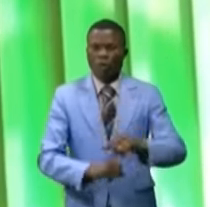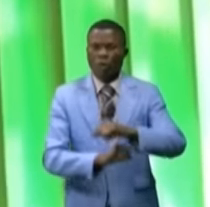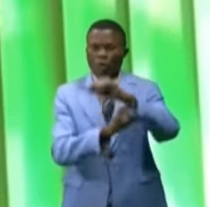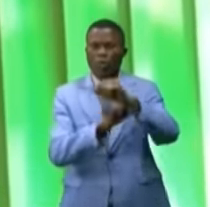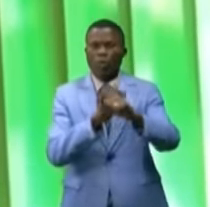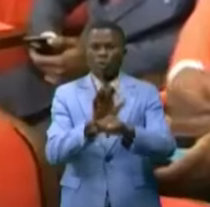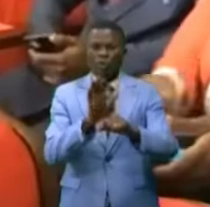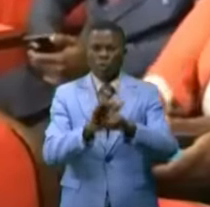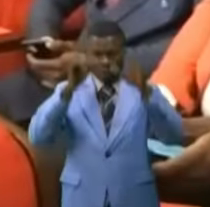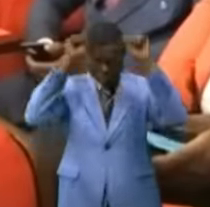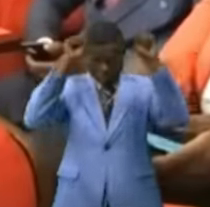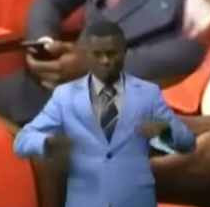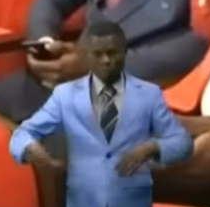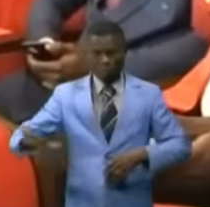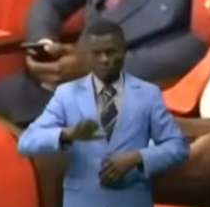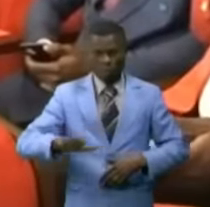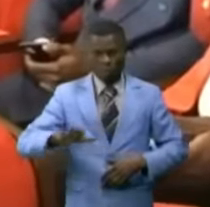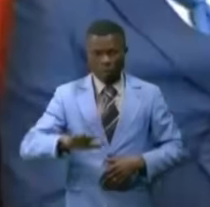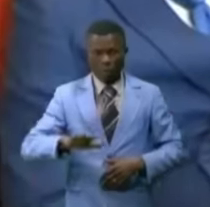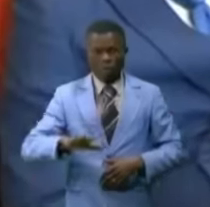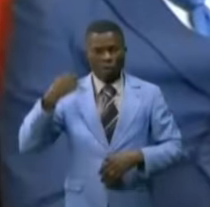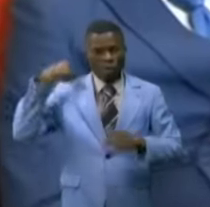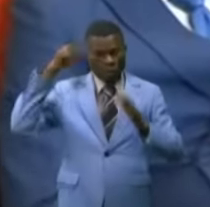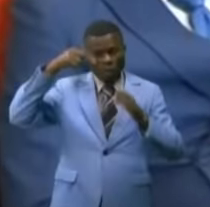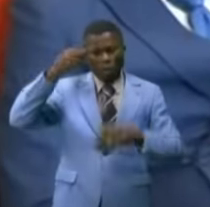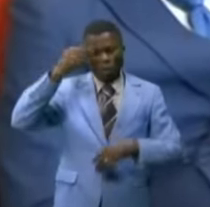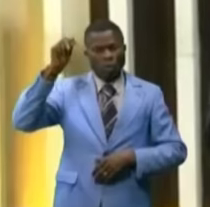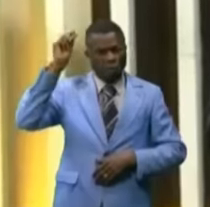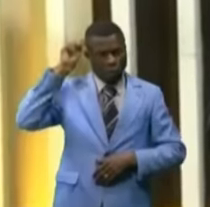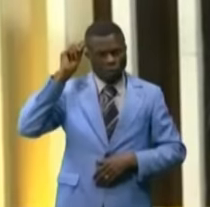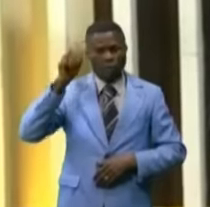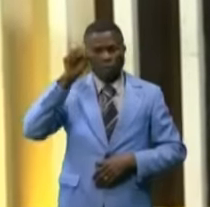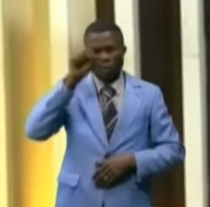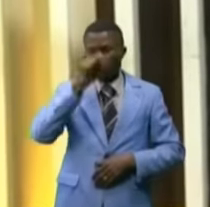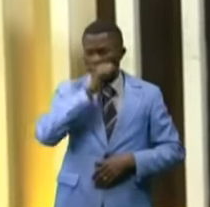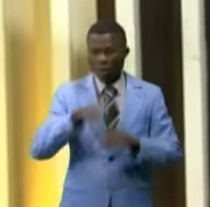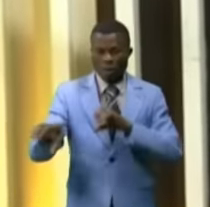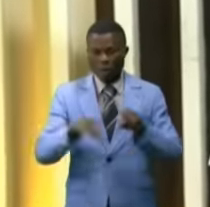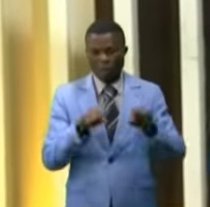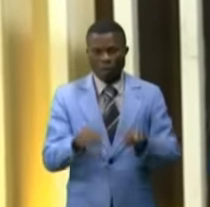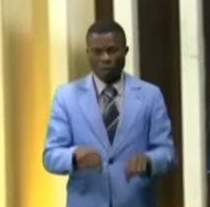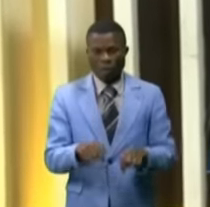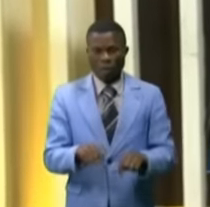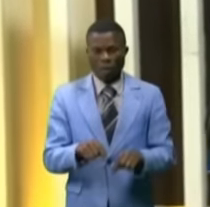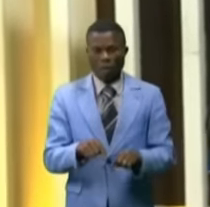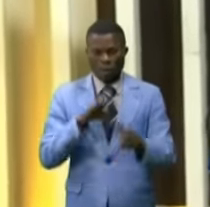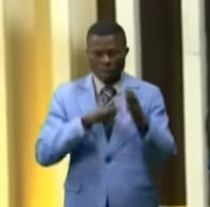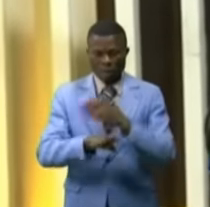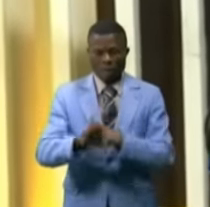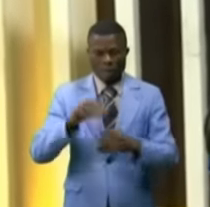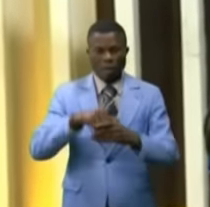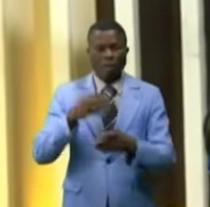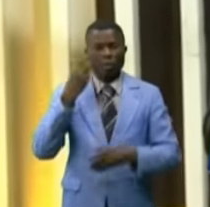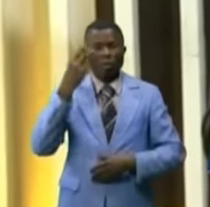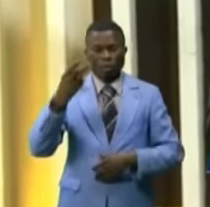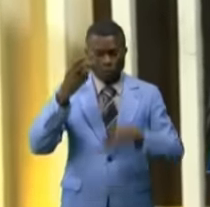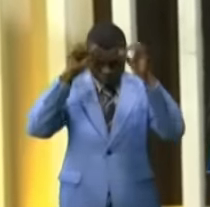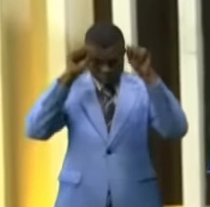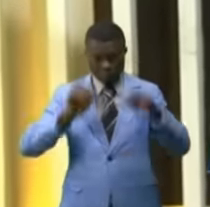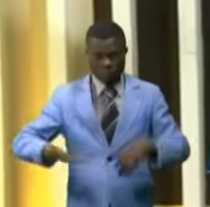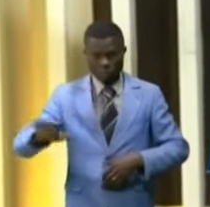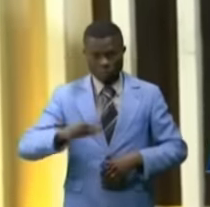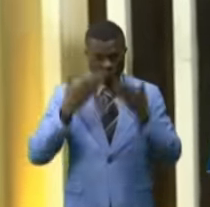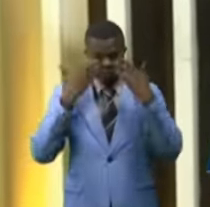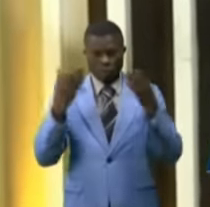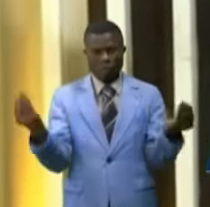total du président de la République et du gouvernement Sama. La cérémonie d'aujourd'hui s'insère dans cette vision du chef de l'État.